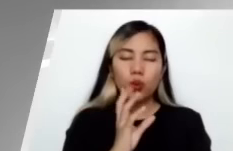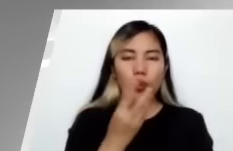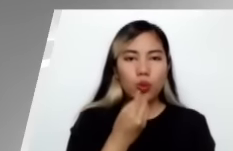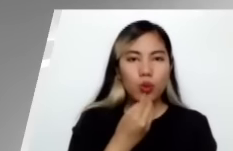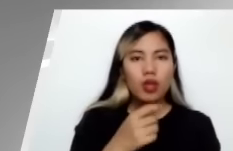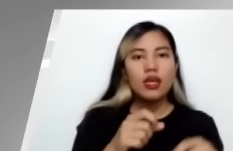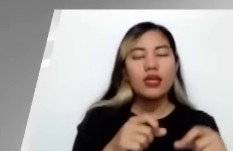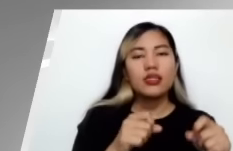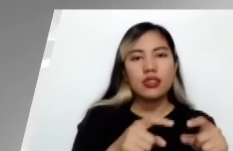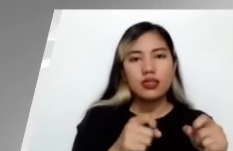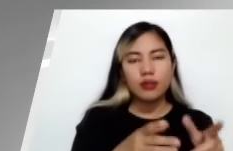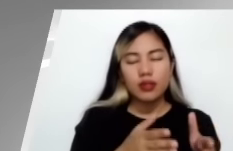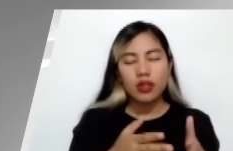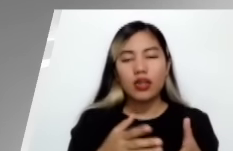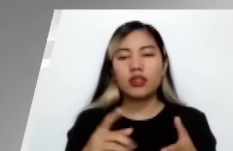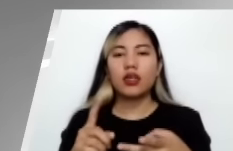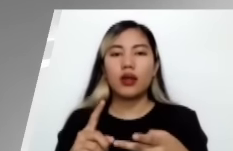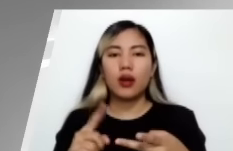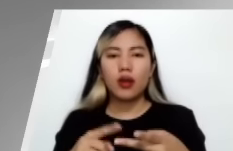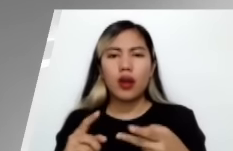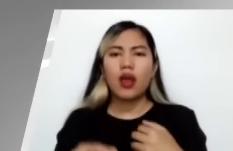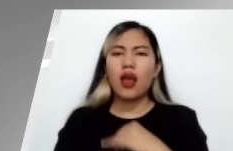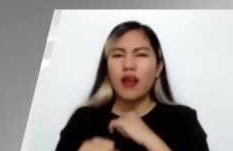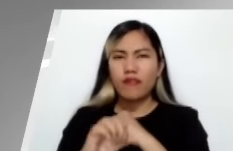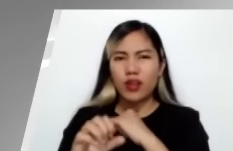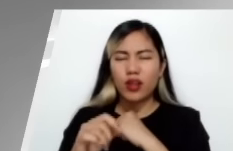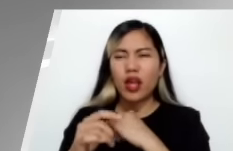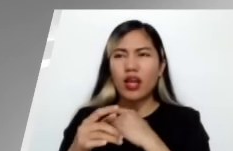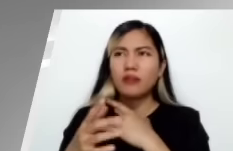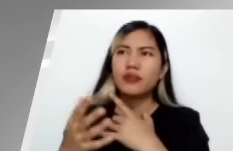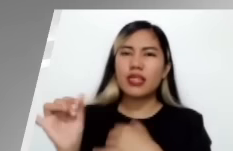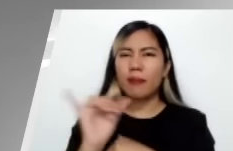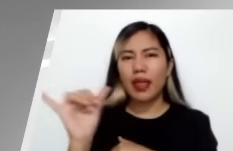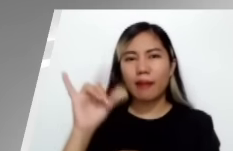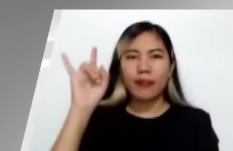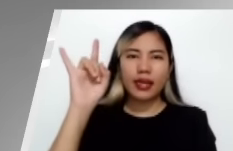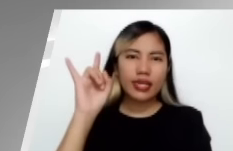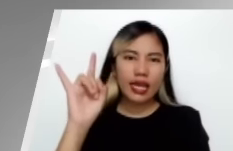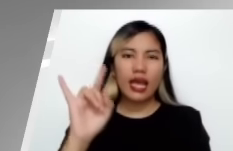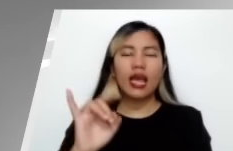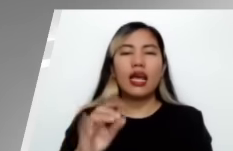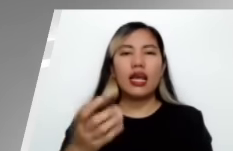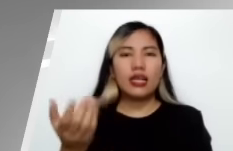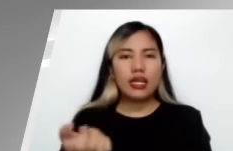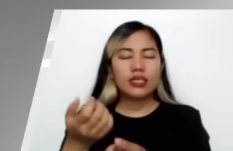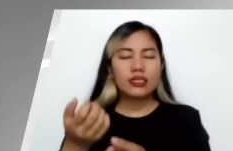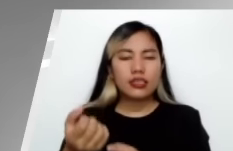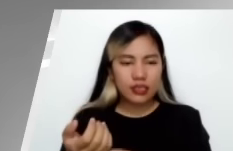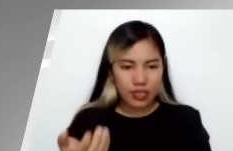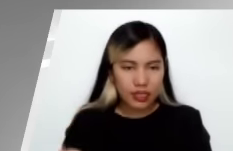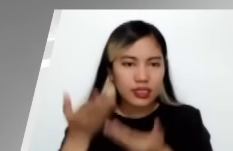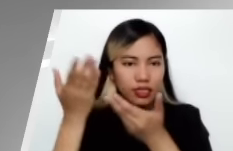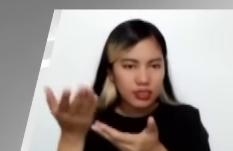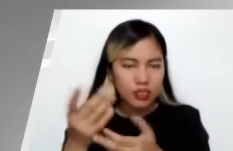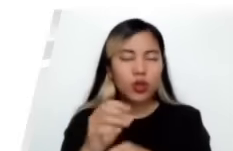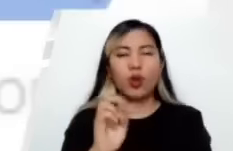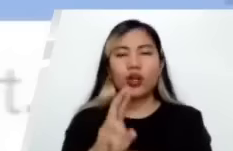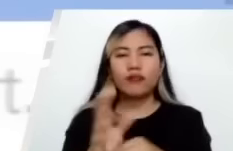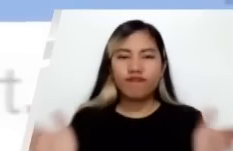agents, promoter, influencer at endorser ng Dermacare na nanghihikayat sa publiko na